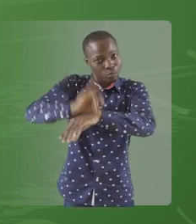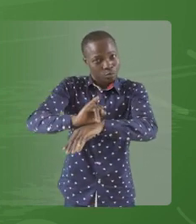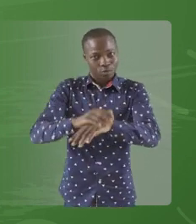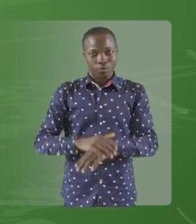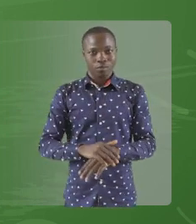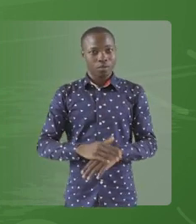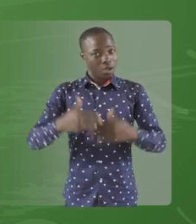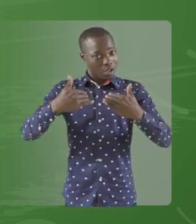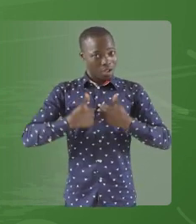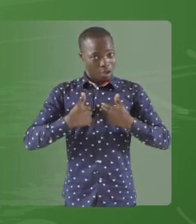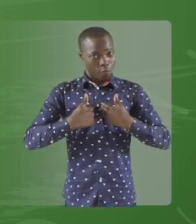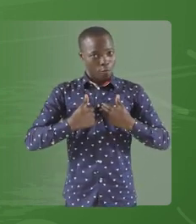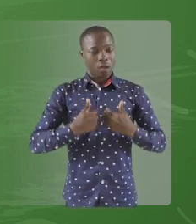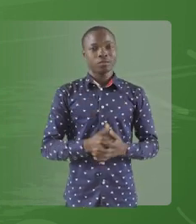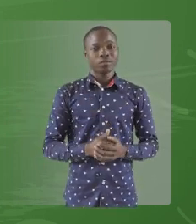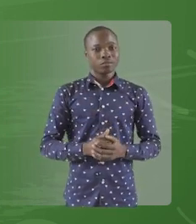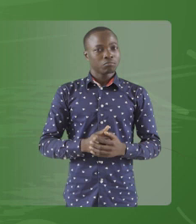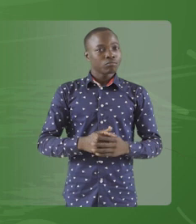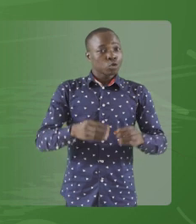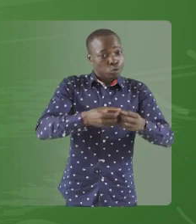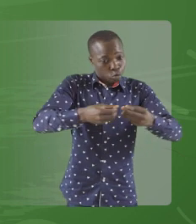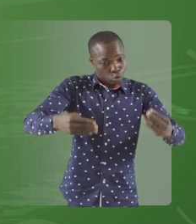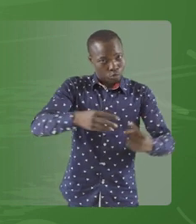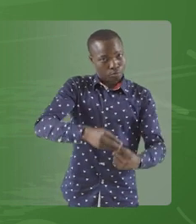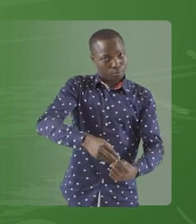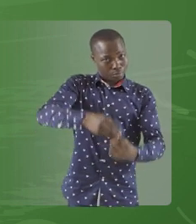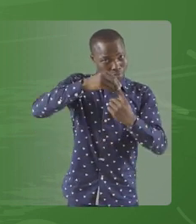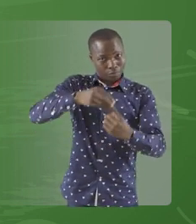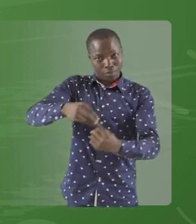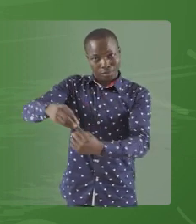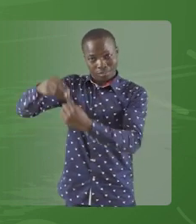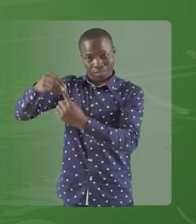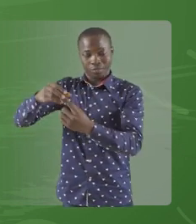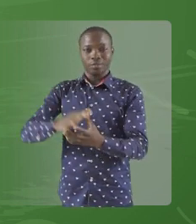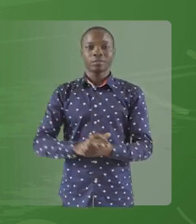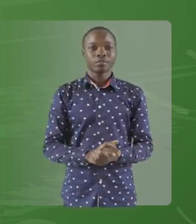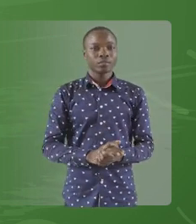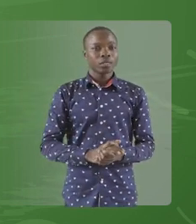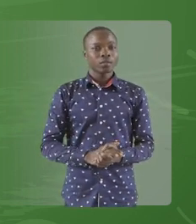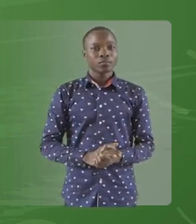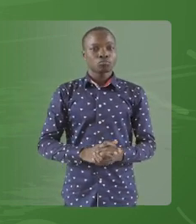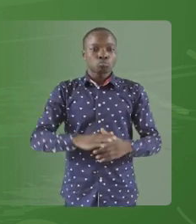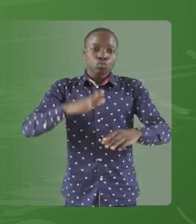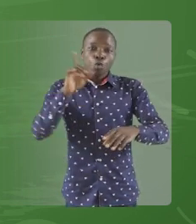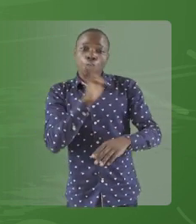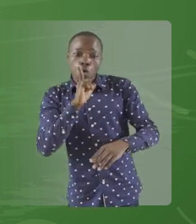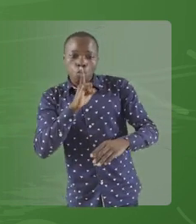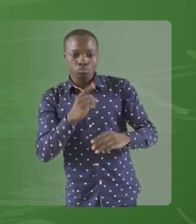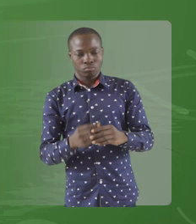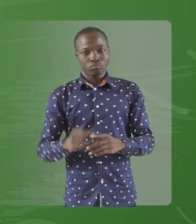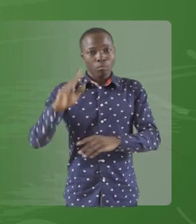de la Côte d'Ivoire sont caractérisées par des types de sols sur